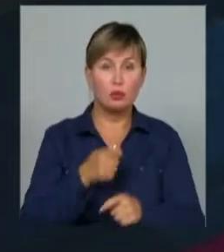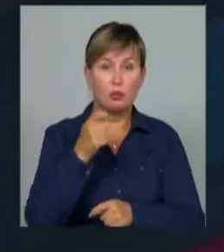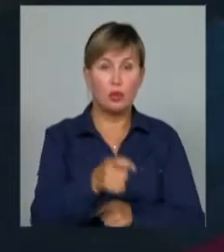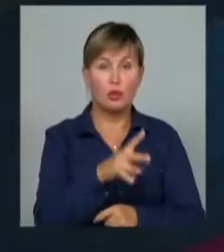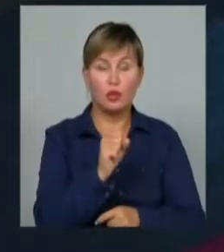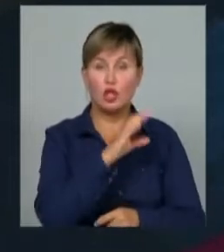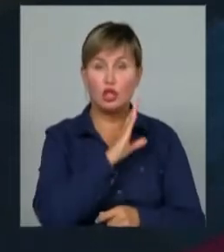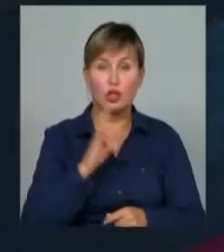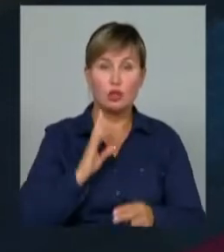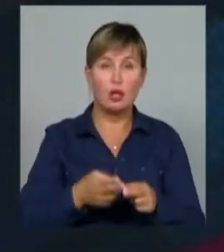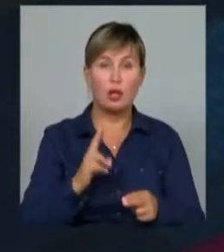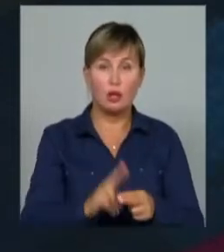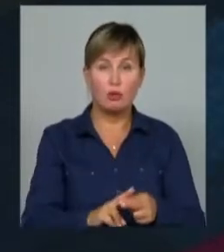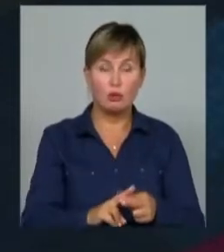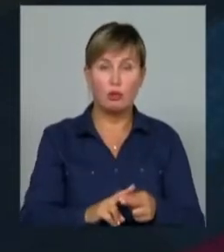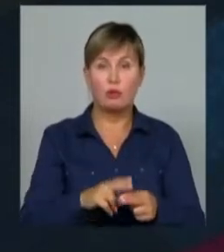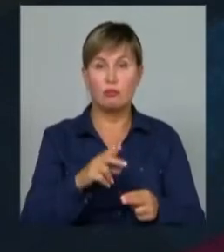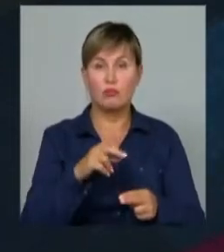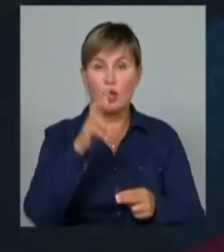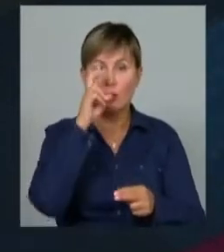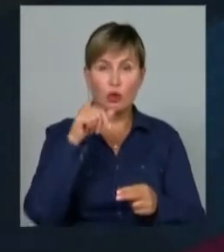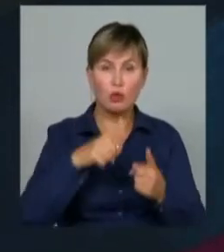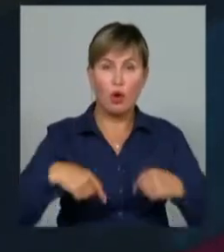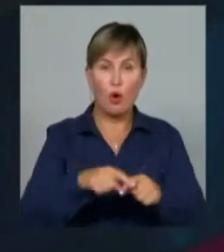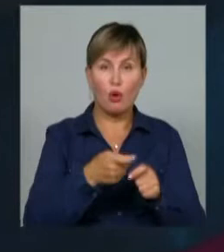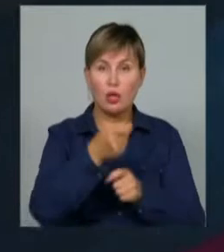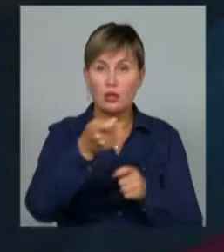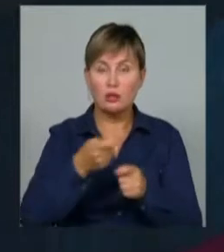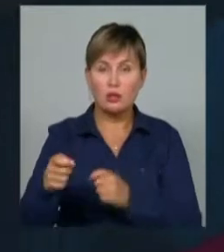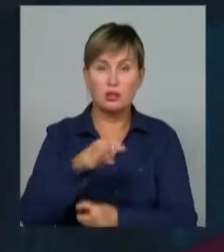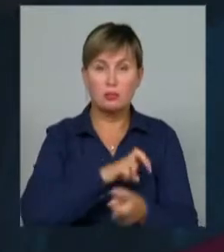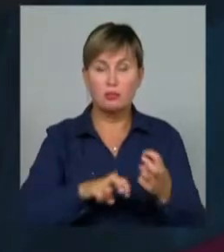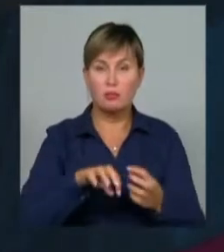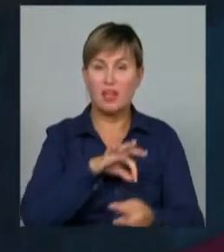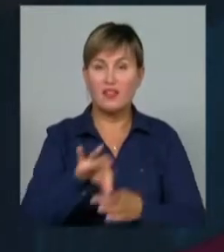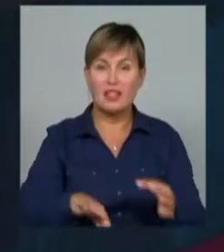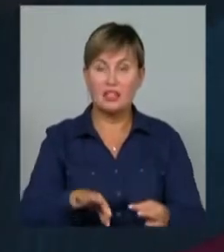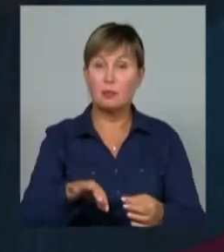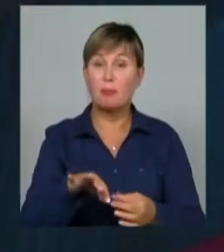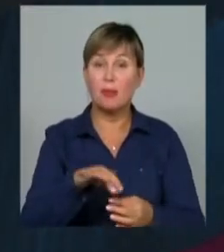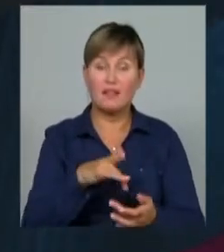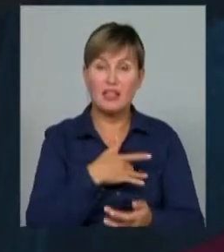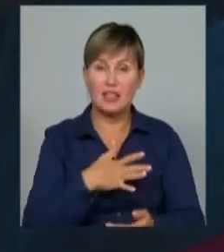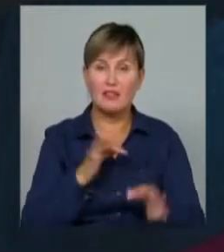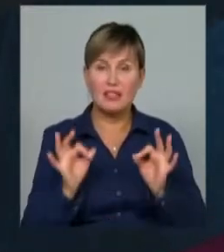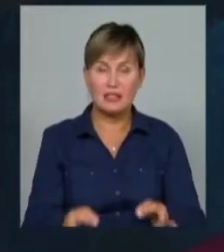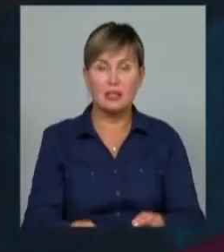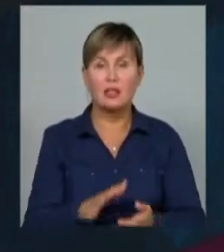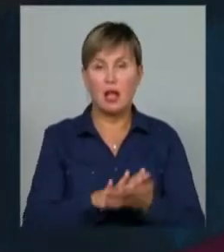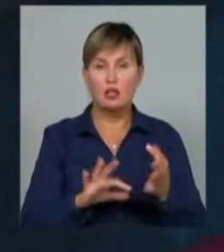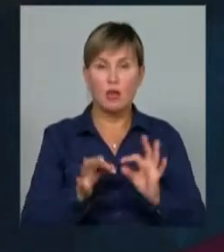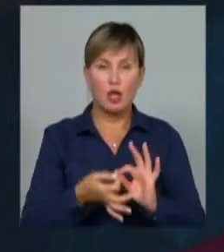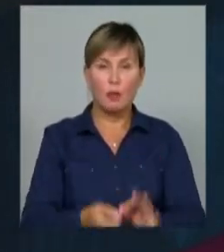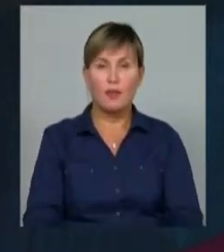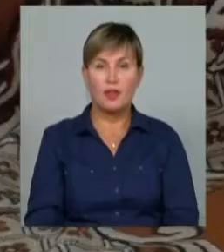саму женщину, которая обивает пороги госорганов в поисках справедливости. В запутанном деле попытался разобраться Дамир Анитов.